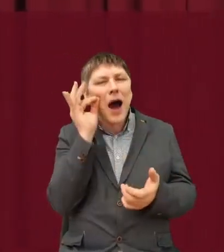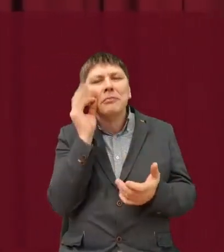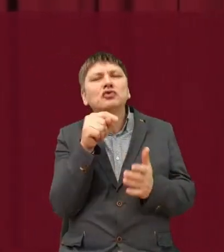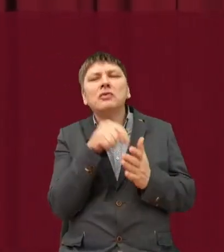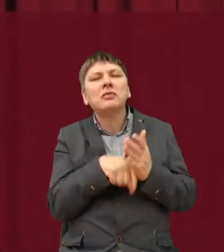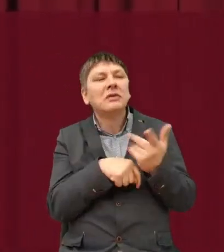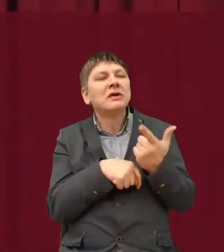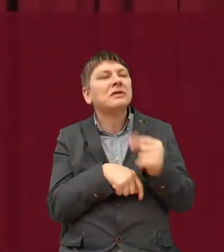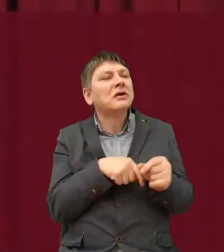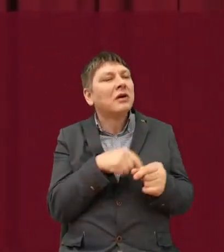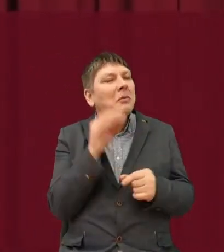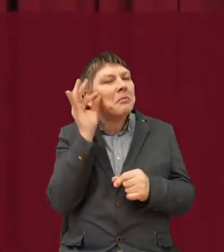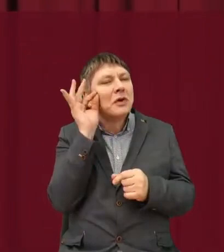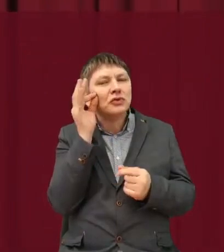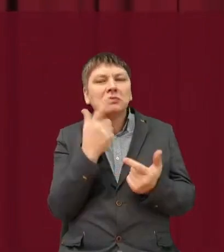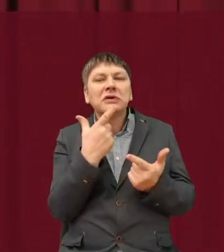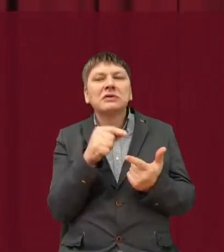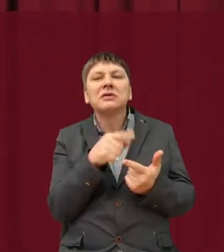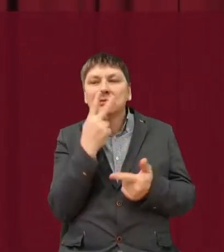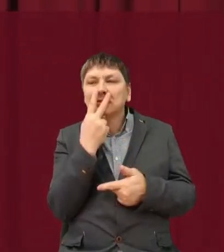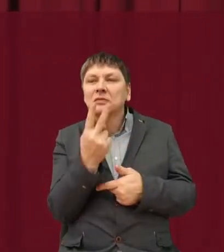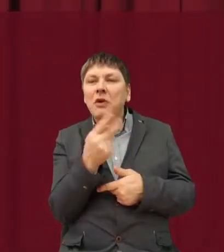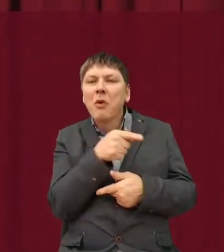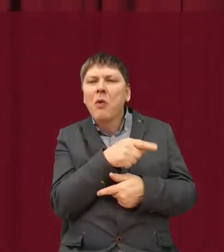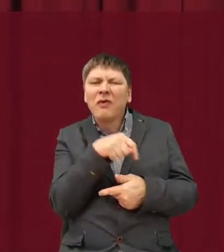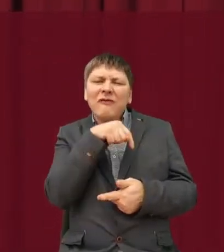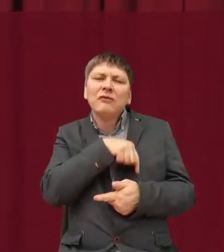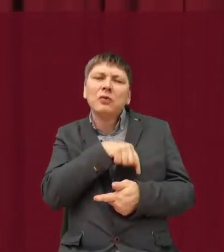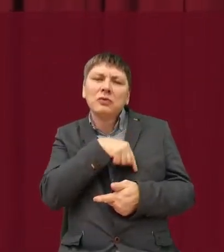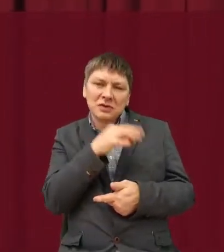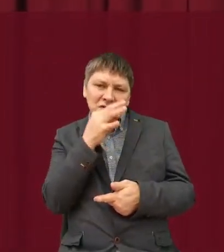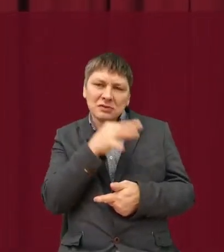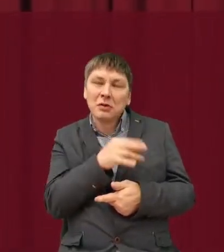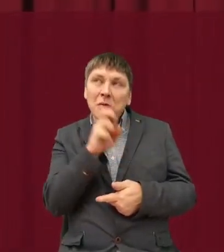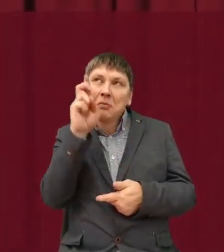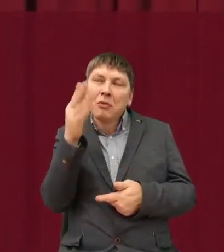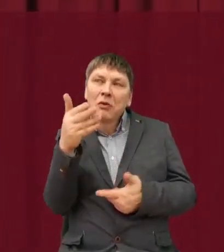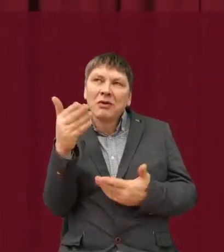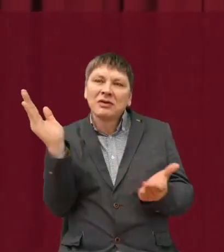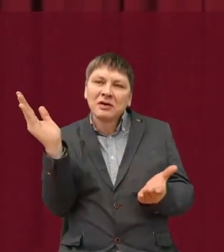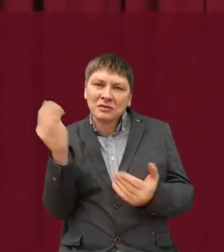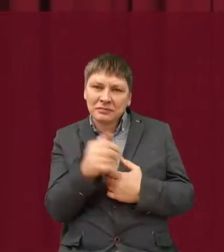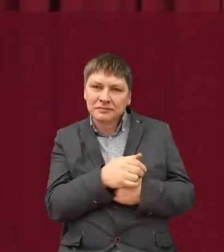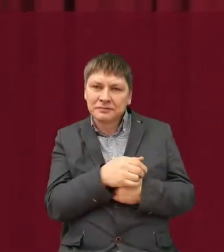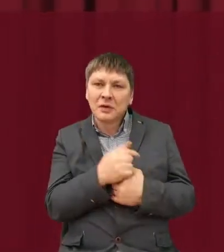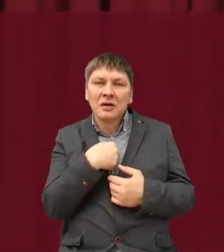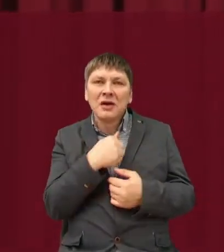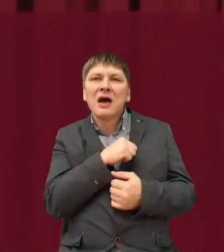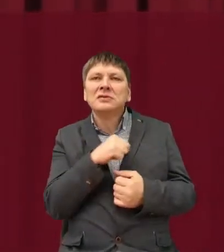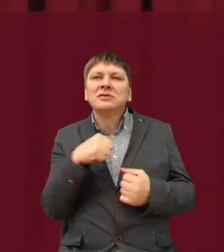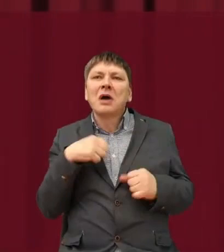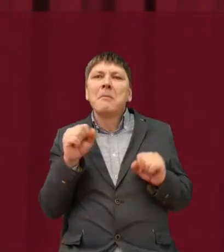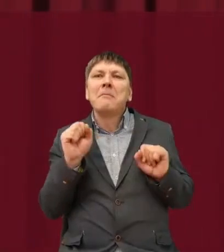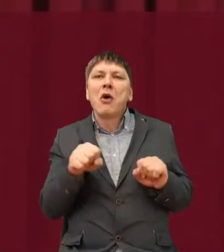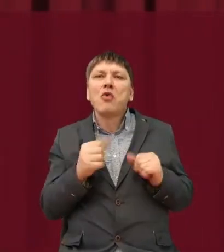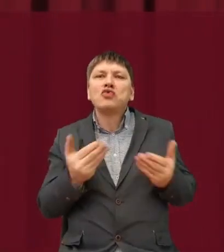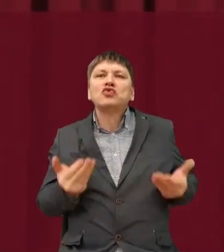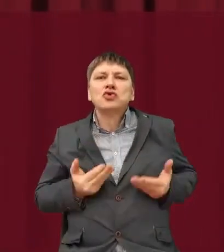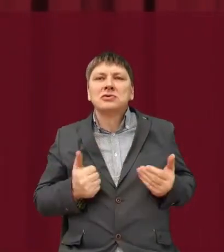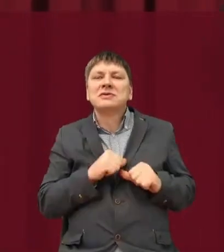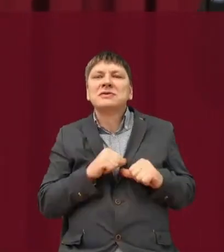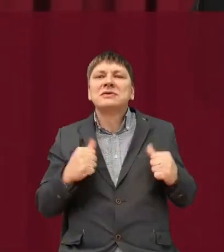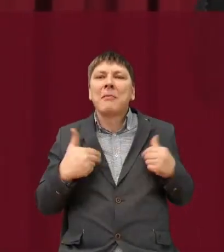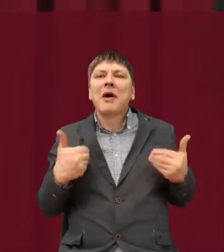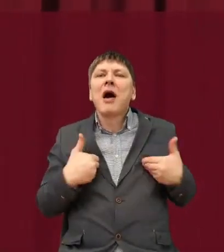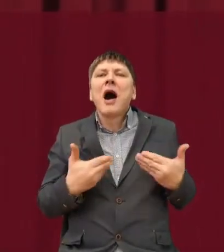его безумие было в том что он сказал в сердце своём нет бога Я могу жить так как мне За благо рассудиться